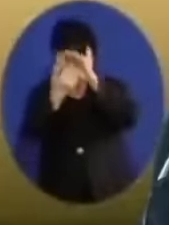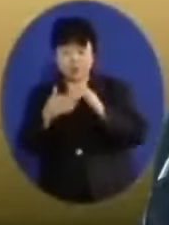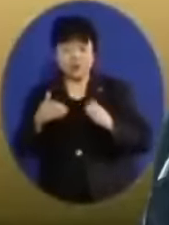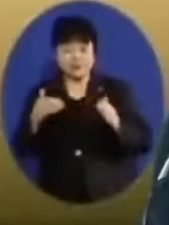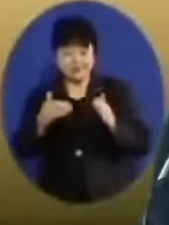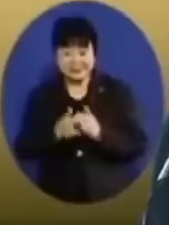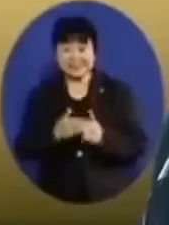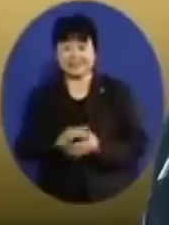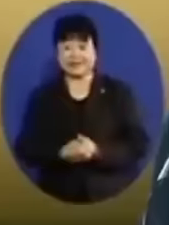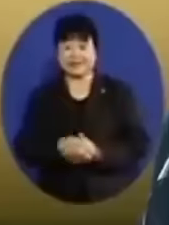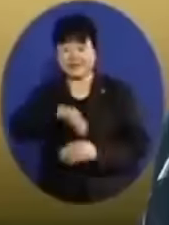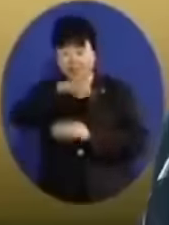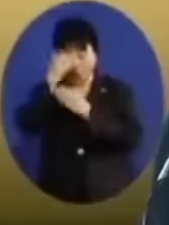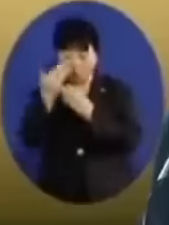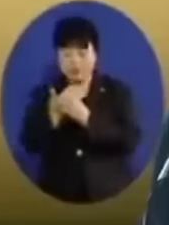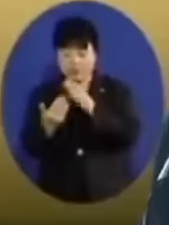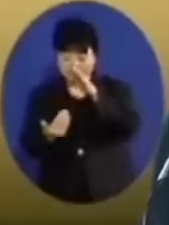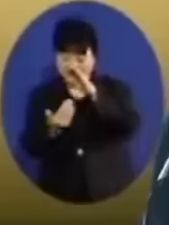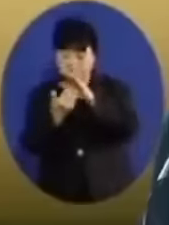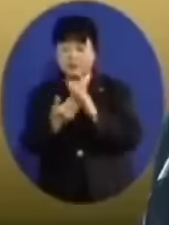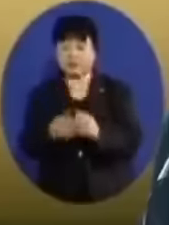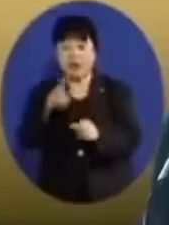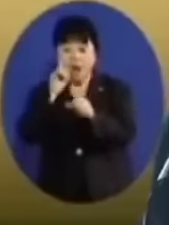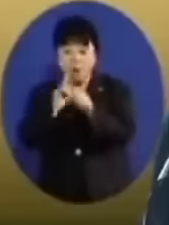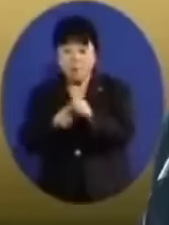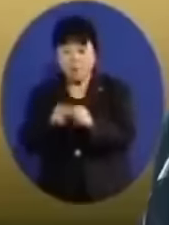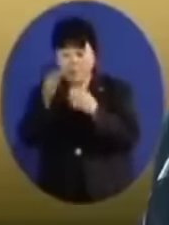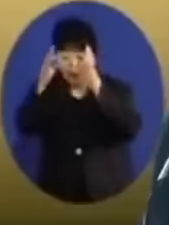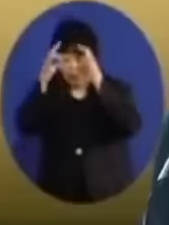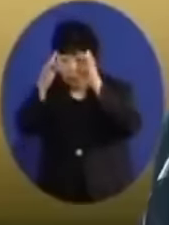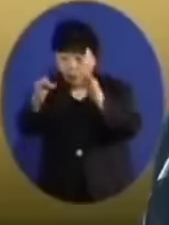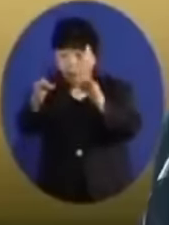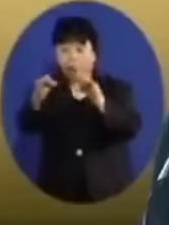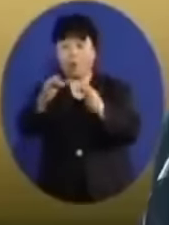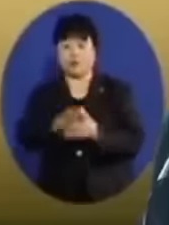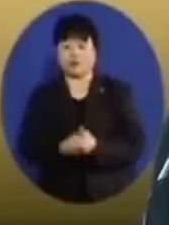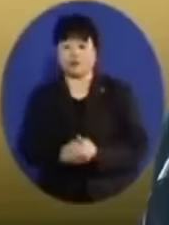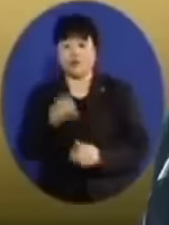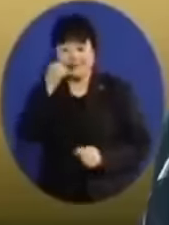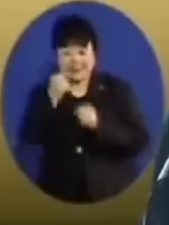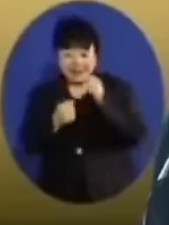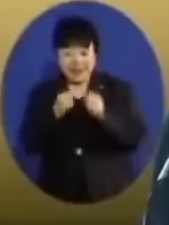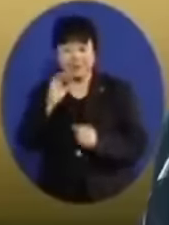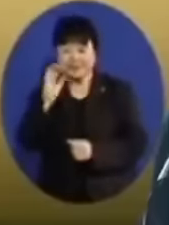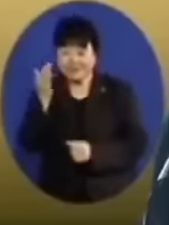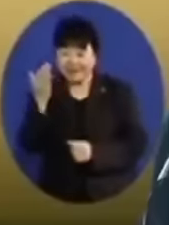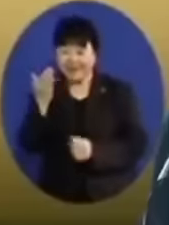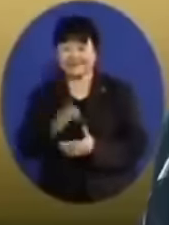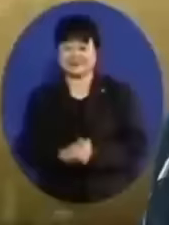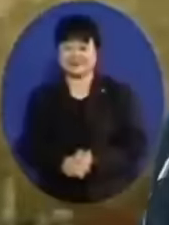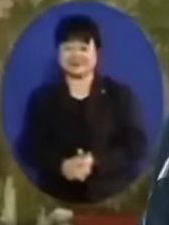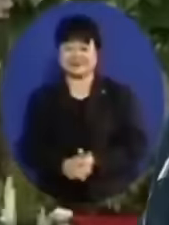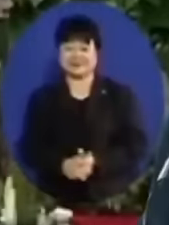안에서 완성되었기 때문이다. 이제 난 목표를 바라보고 뛰어만 가면 된다. 그렇게 말했습니다.